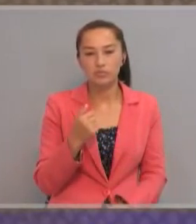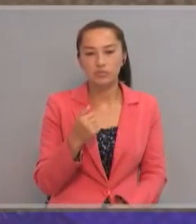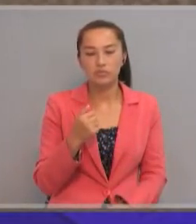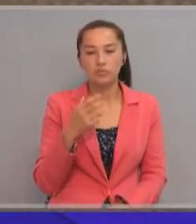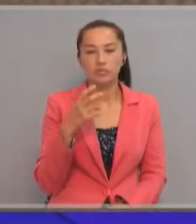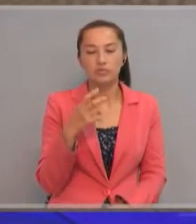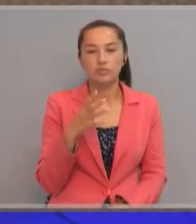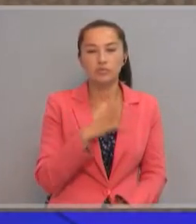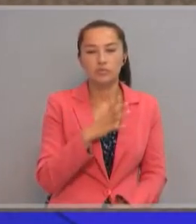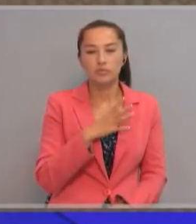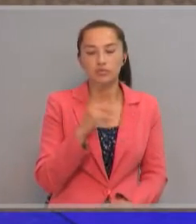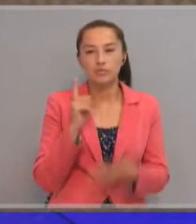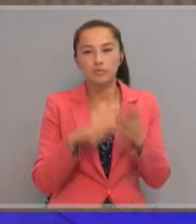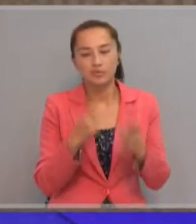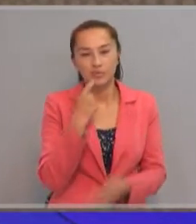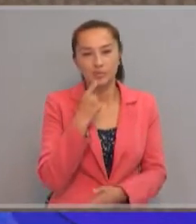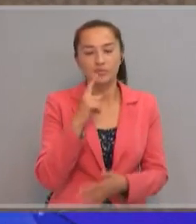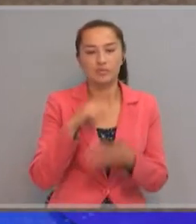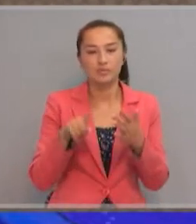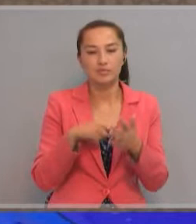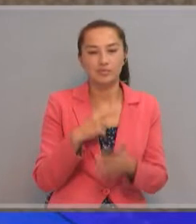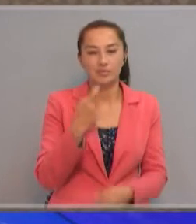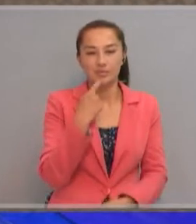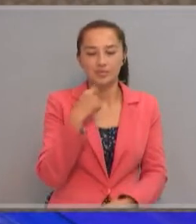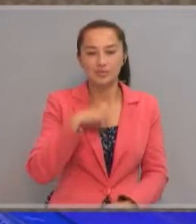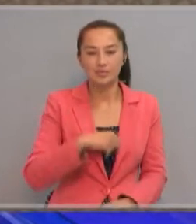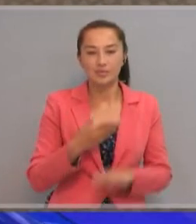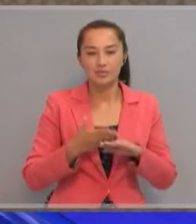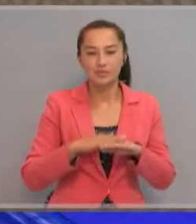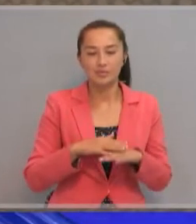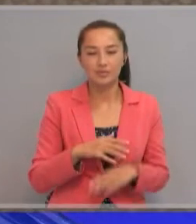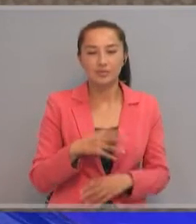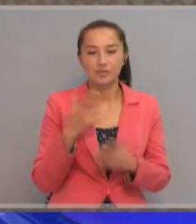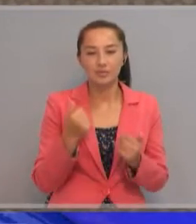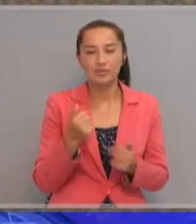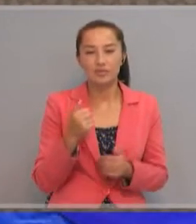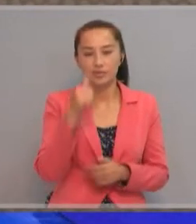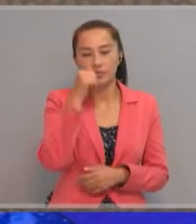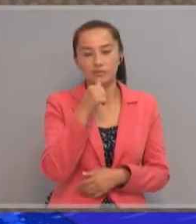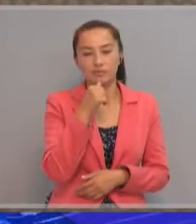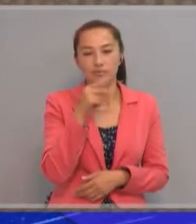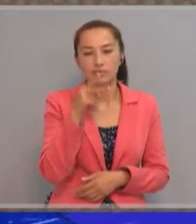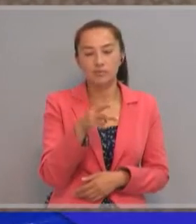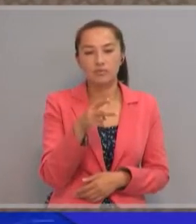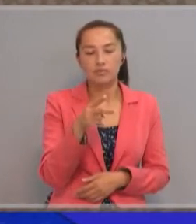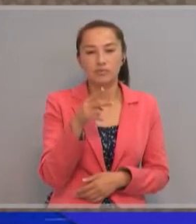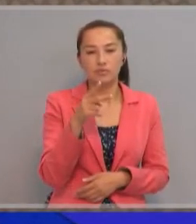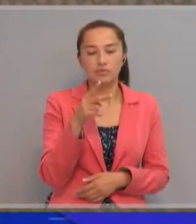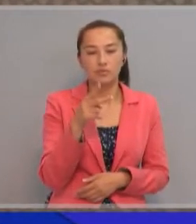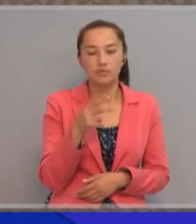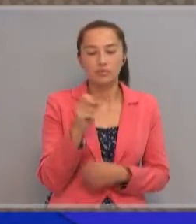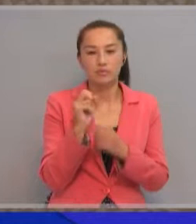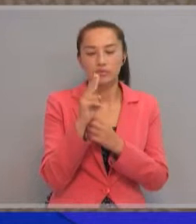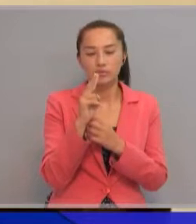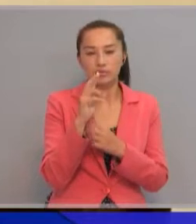шек жоқ, біресе сенейін деп, біресе сенбей бір түрлі болып жатыр әлі. Я енді айына төленеді ғой, 12378